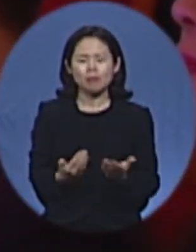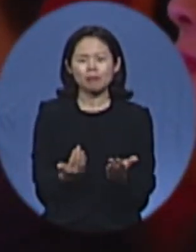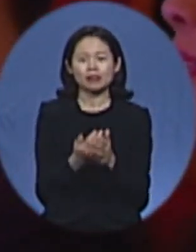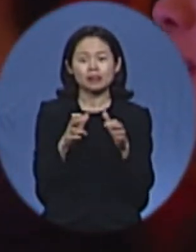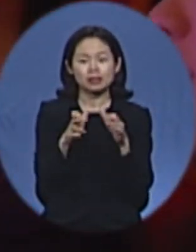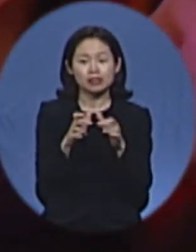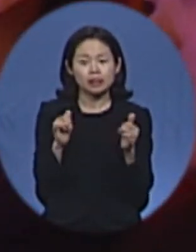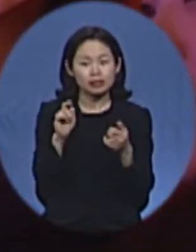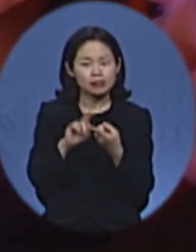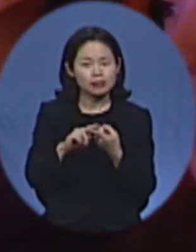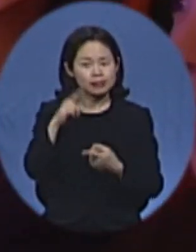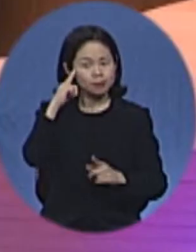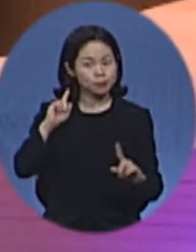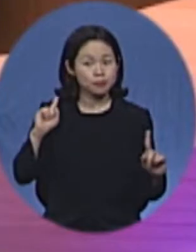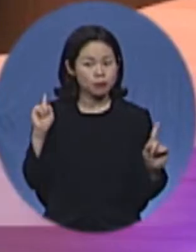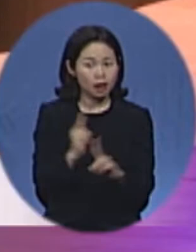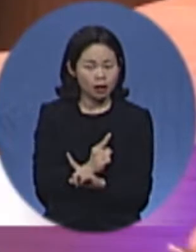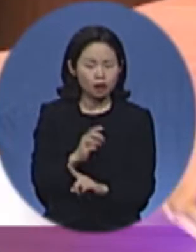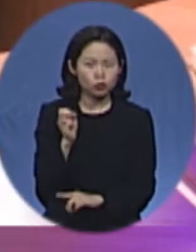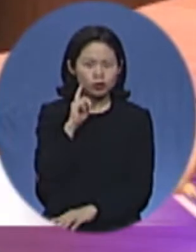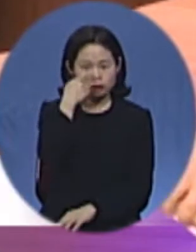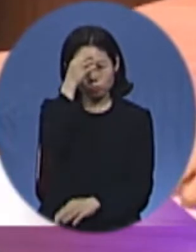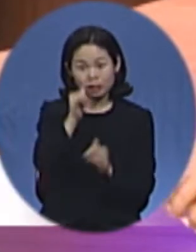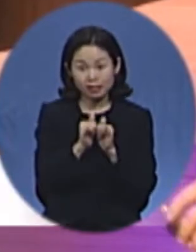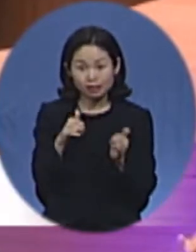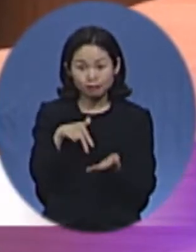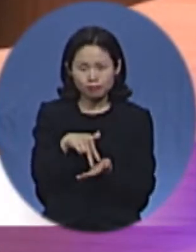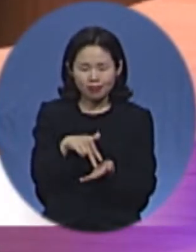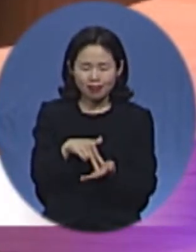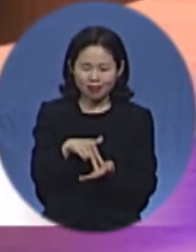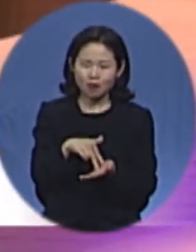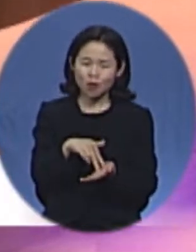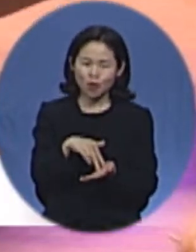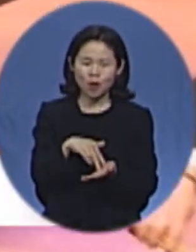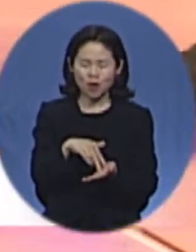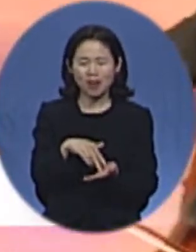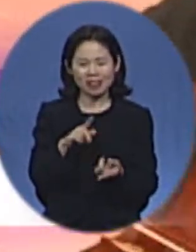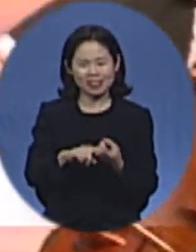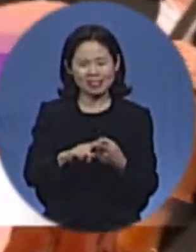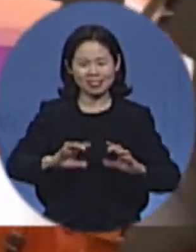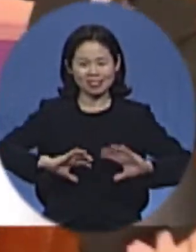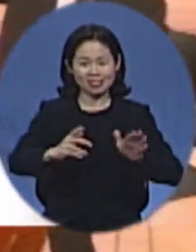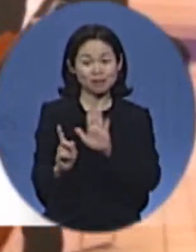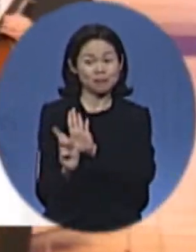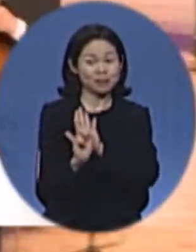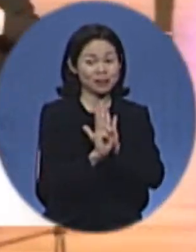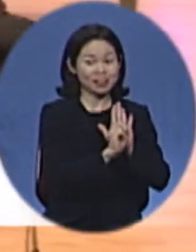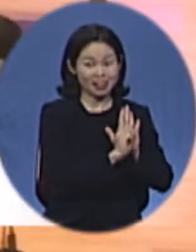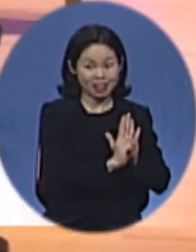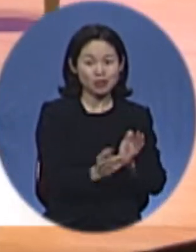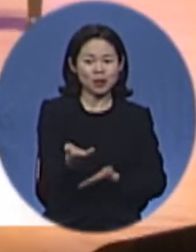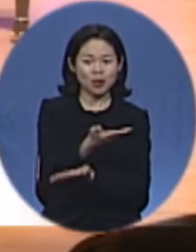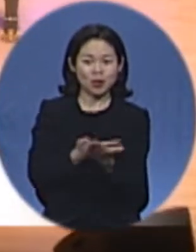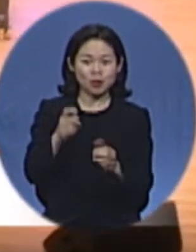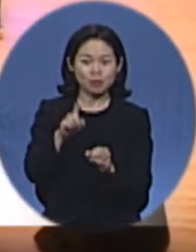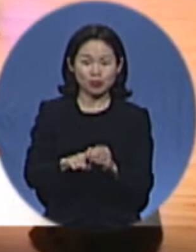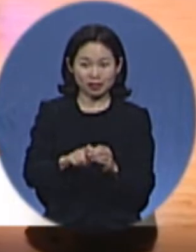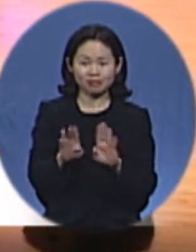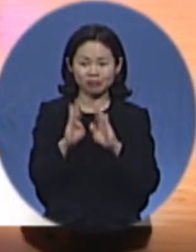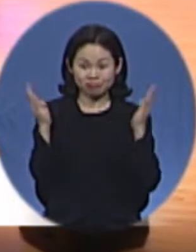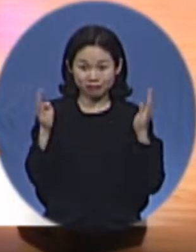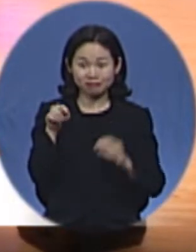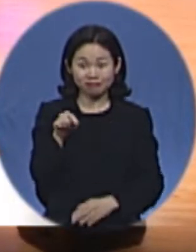발달장애에 대한 인식 개선과 예술인으로서의 가치를 전 세계에 알리고 공유하기 위해 마련된 뮤직 앤